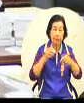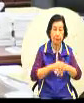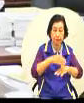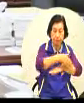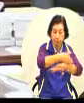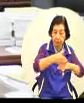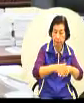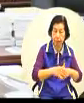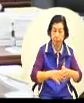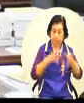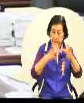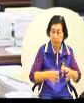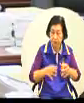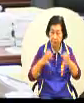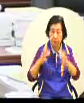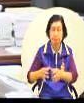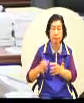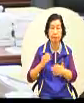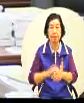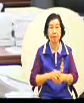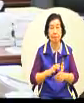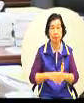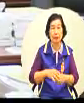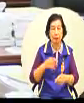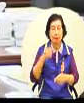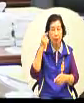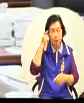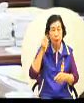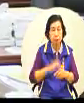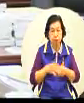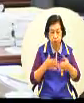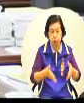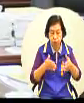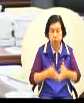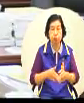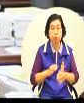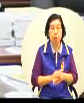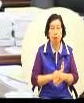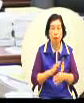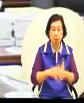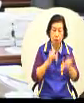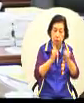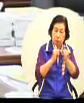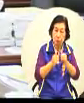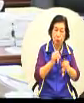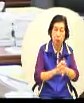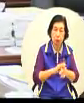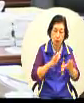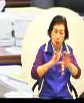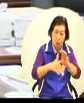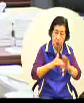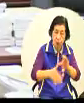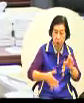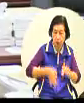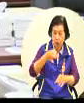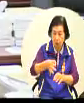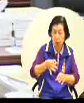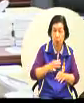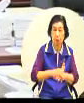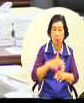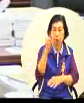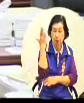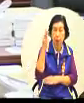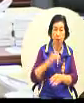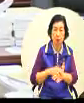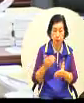非常的在意，因为这是人民的纳税钱，政府编了预算